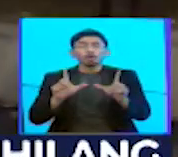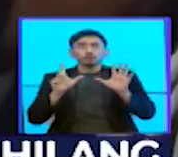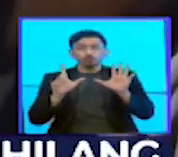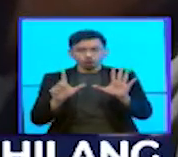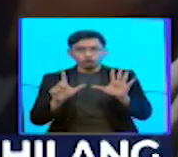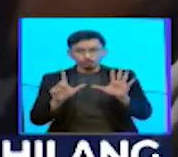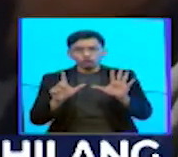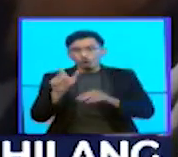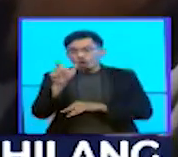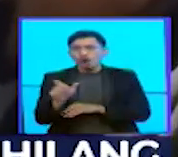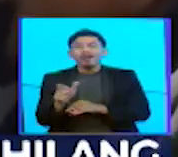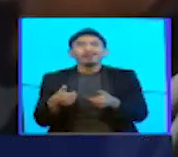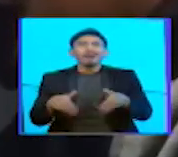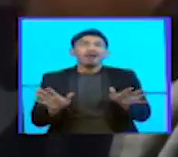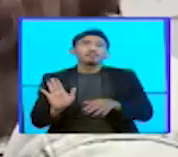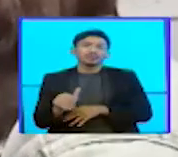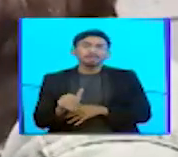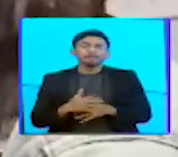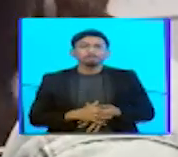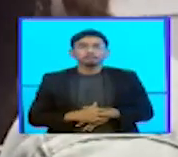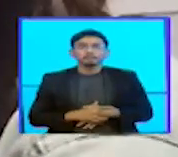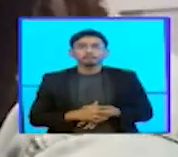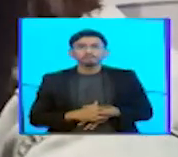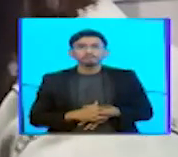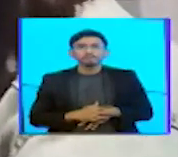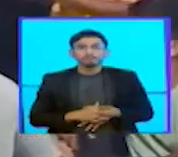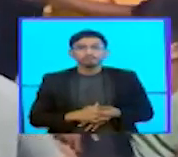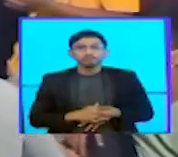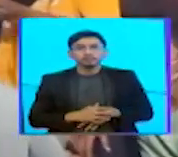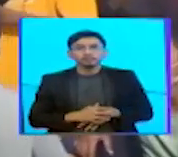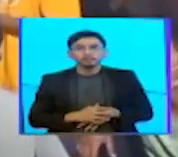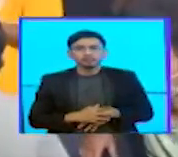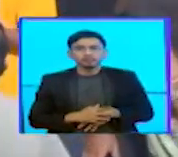tenggelamnya KMP Yunisi. Tim Liputan melaporkan.